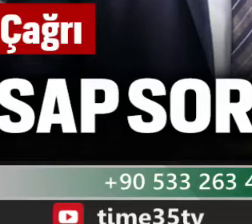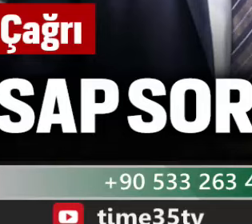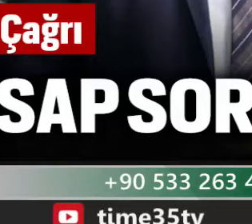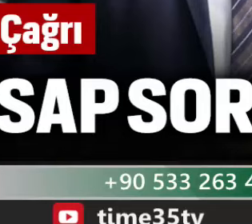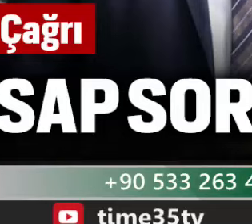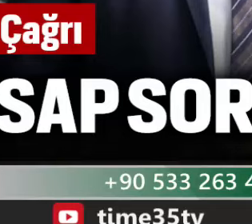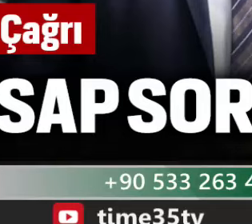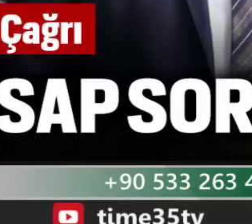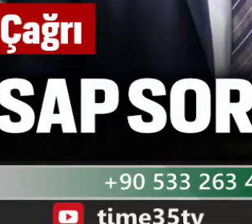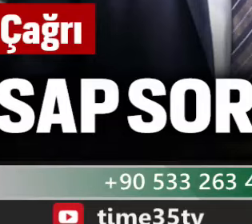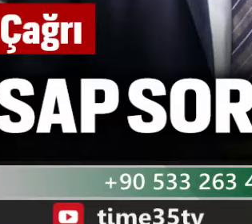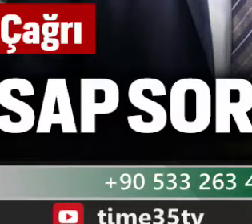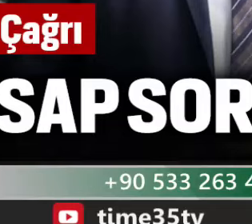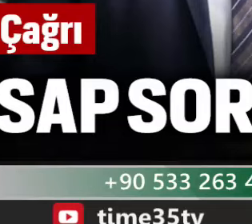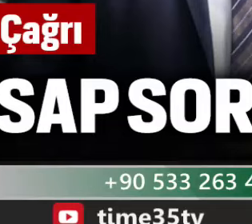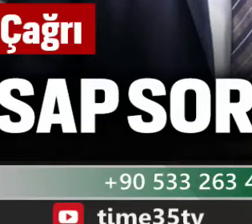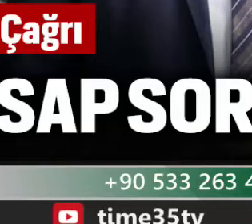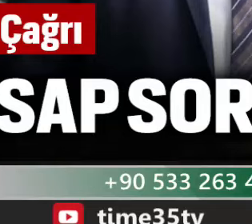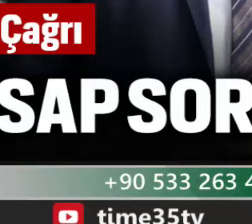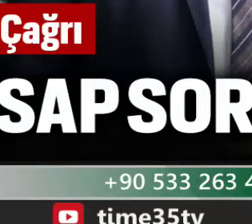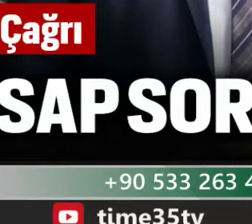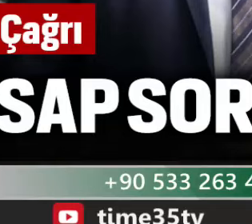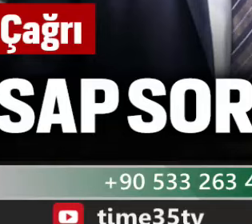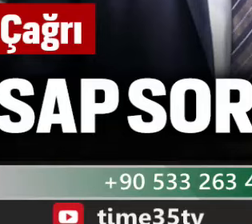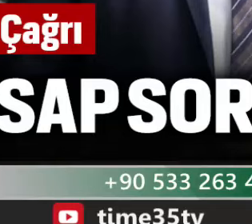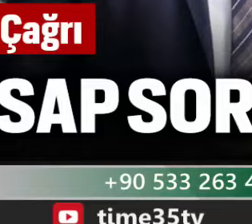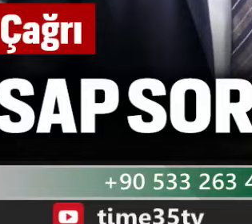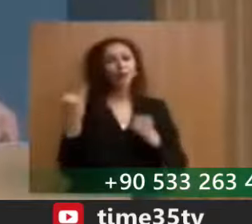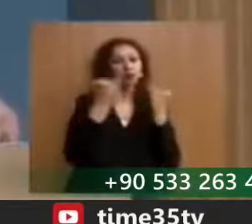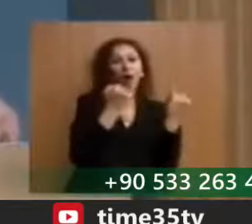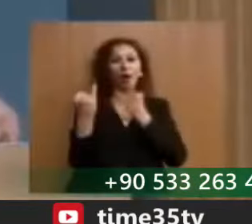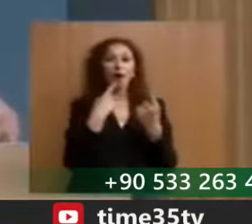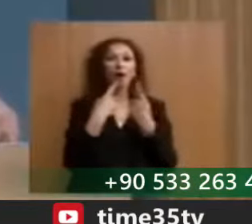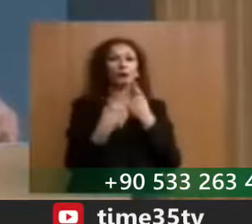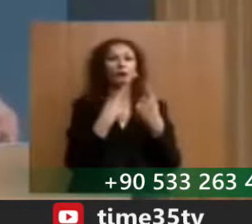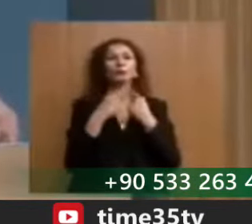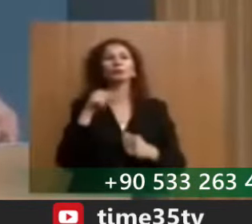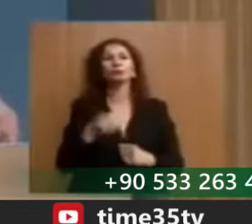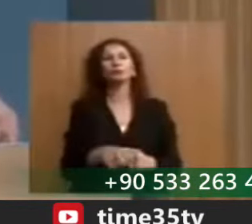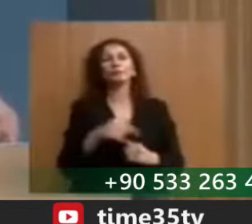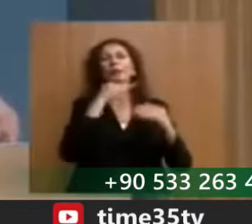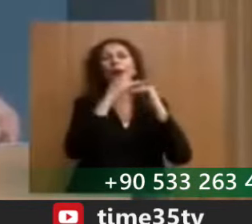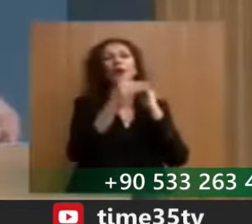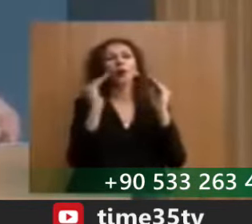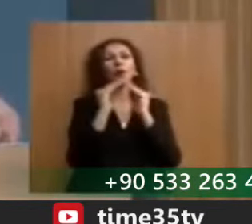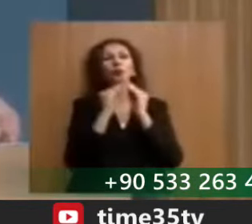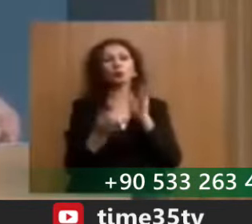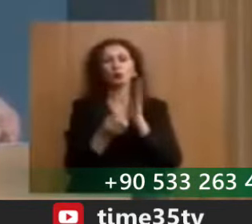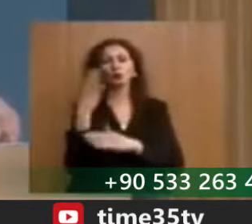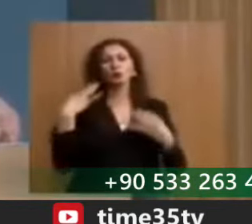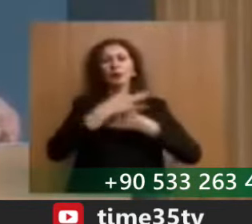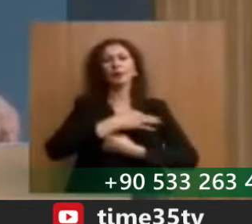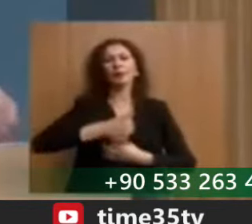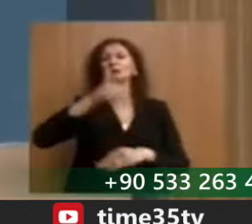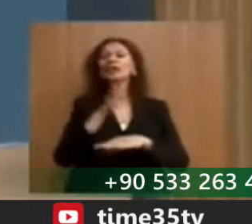ilgili ne yapacağını samimiyetle bekliyoruz dedi. Halk konutları kurduk Sayın Başkan.